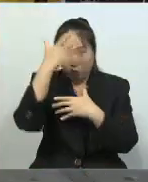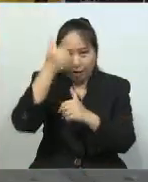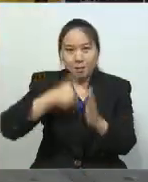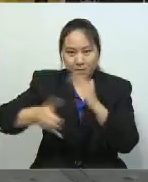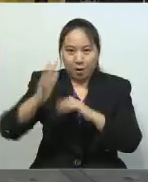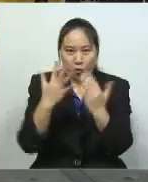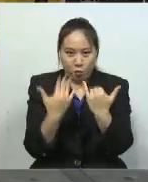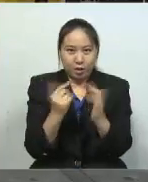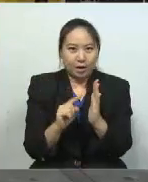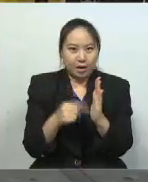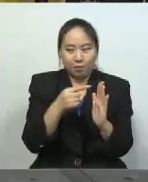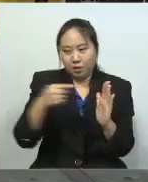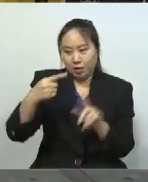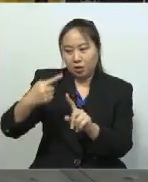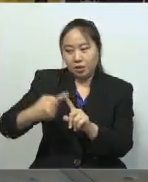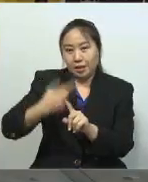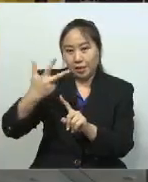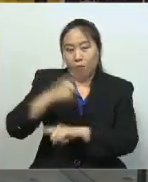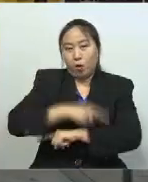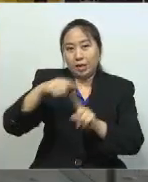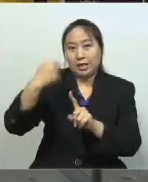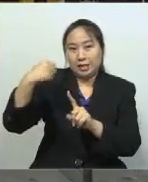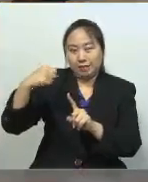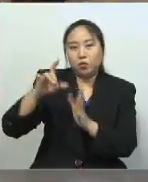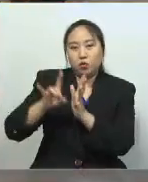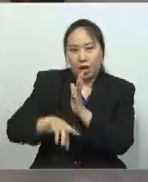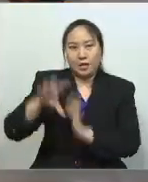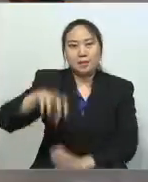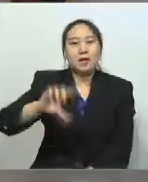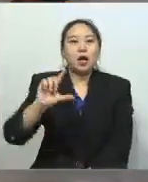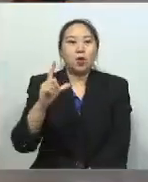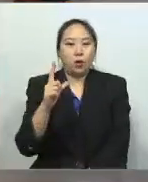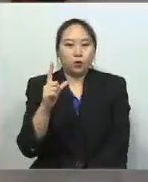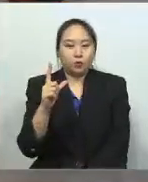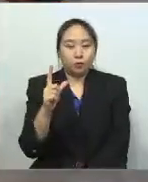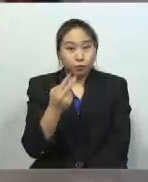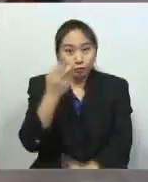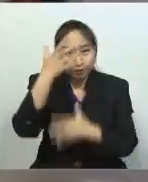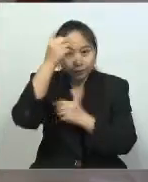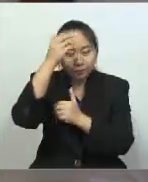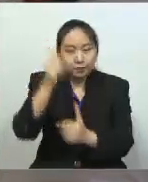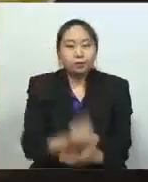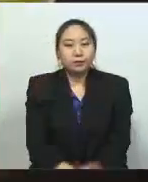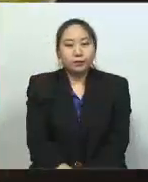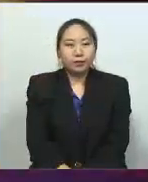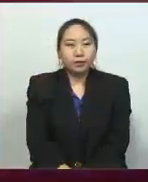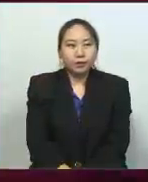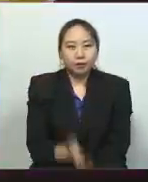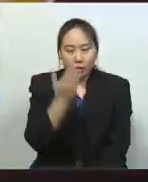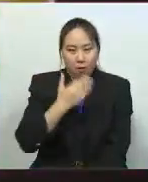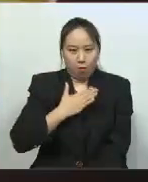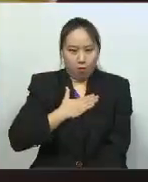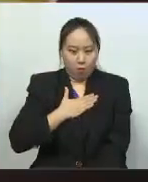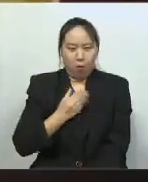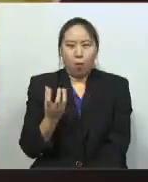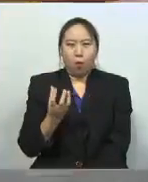งแต่วันนี้ไปจนถึงวันที่10มีนาคมนี้ที่ Impact เมืองทองธานีนะคะดูภายในงาน เพราะอย่างหุ่นมีมีอย่างผมเนี่ย